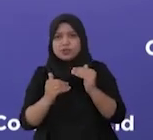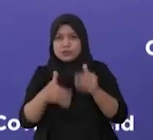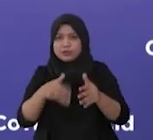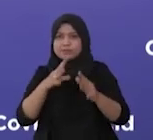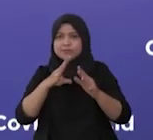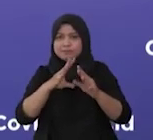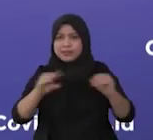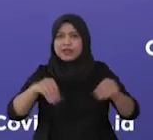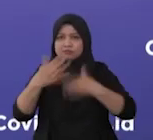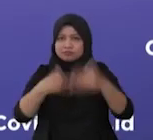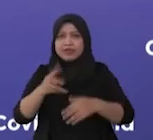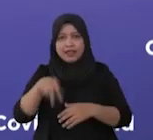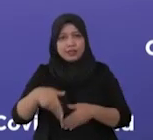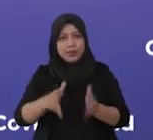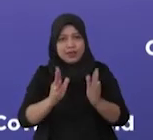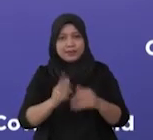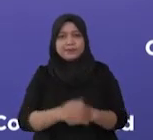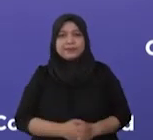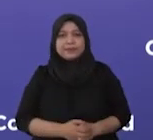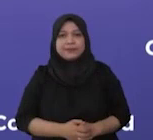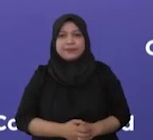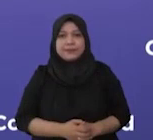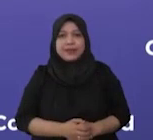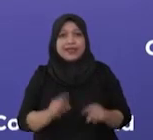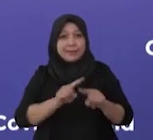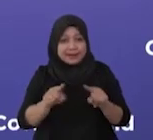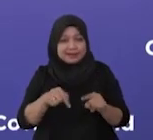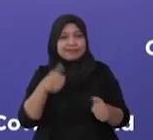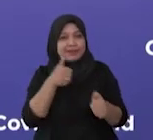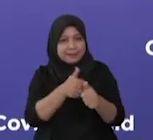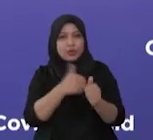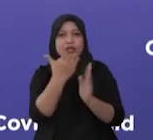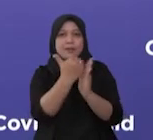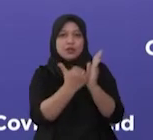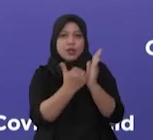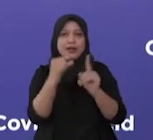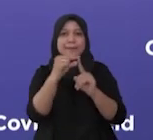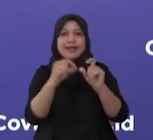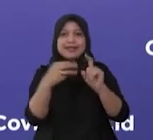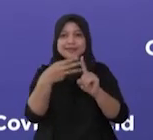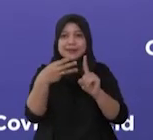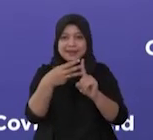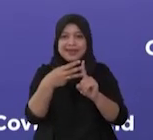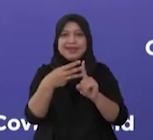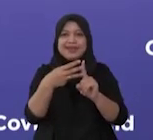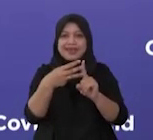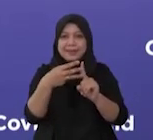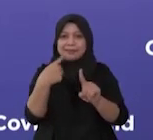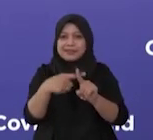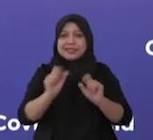kerangka pspp di dalam kerangka PDI dalam kerangka hidup